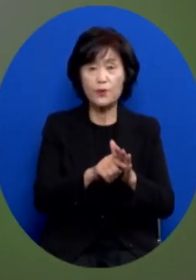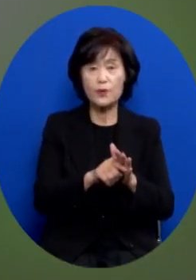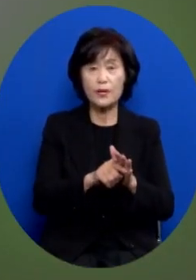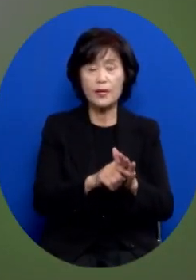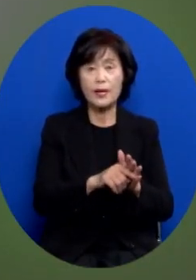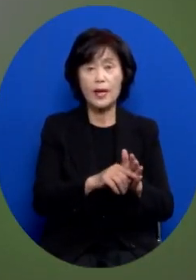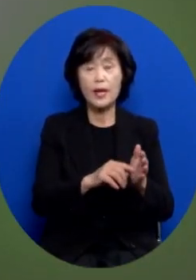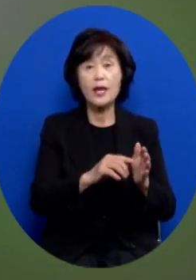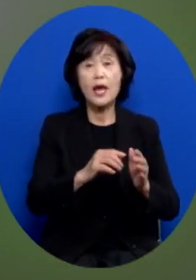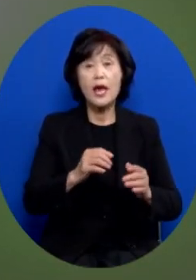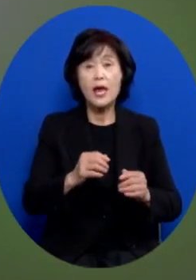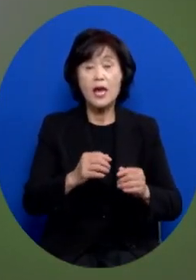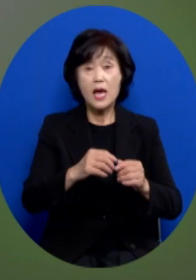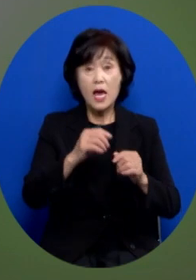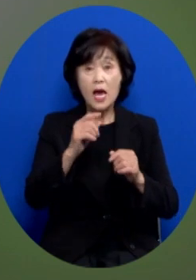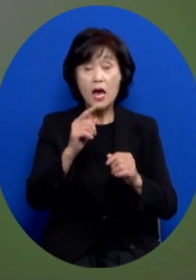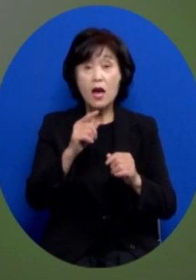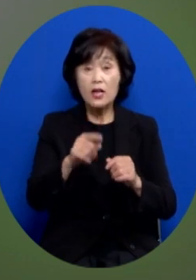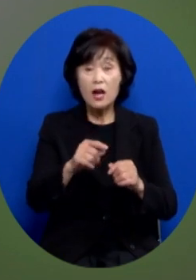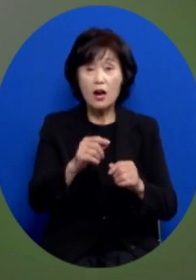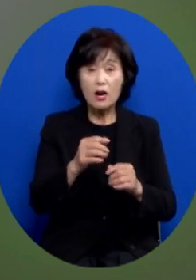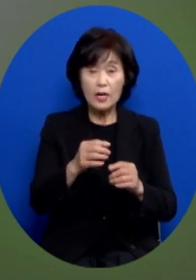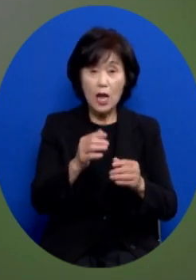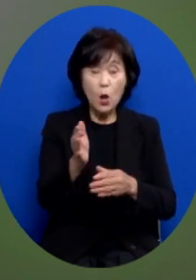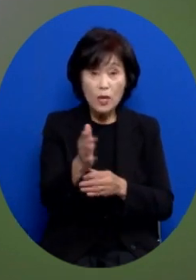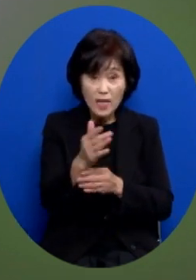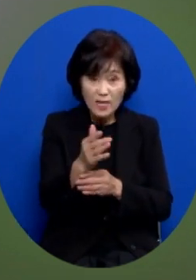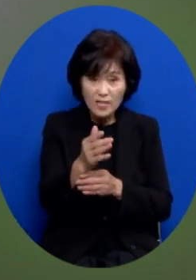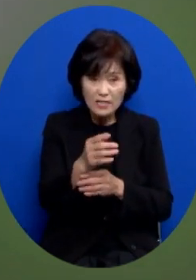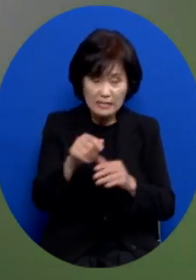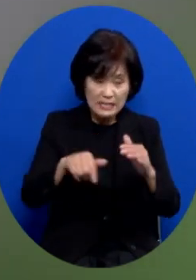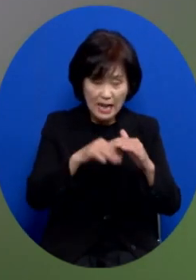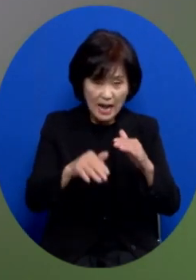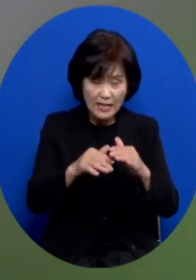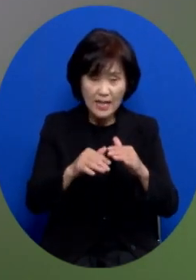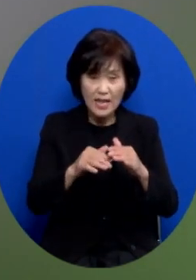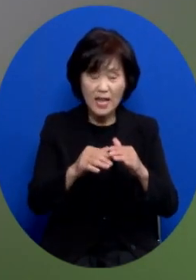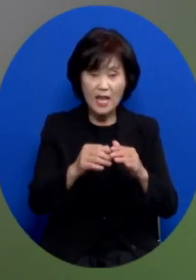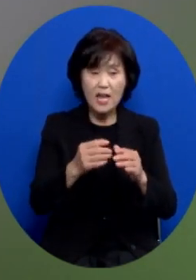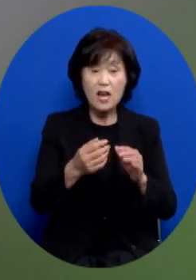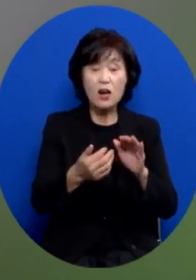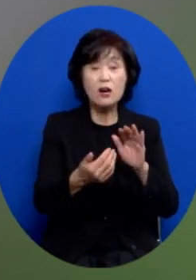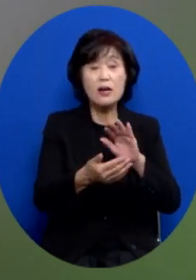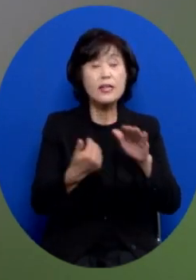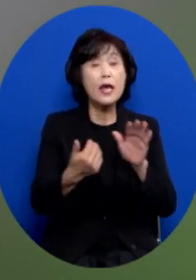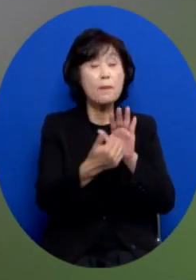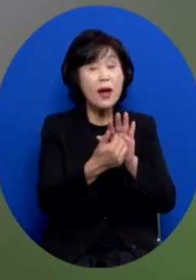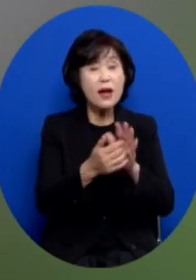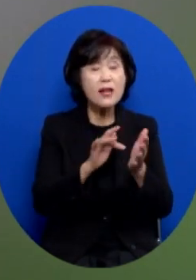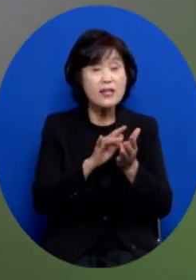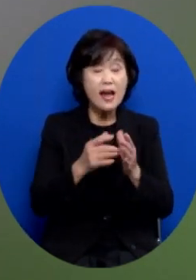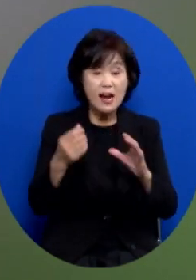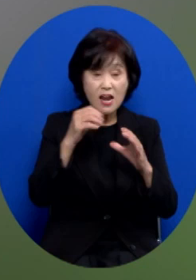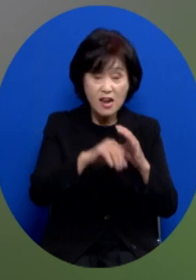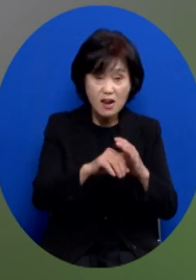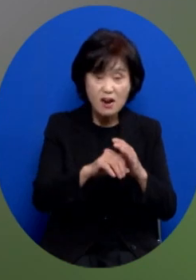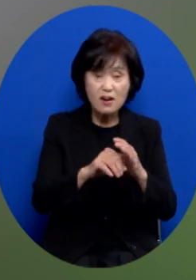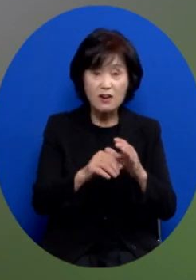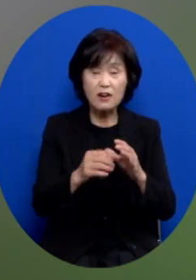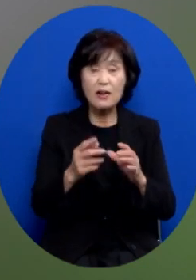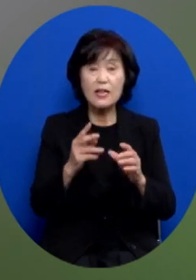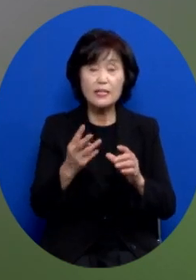서울시는 야생동물을 유인하기 위해 어묵반죽 안에 예방 백신을 넣은 미끼 예방약 3만 7천 개를 살포한다고